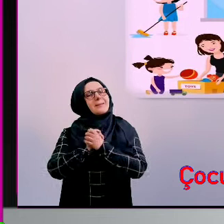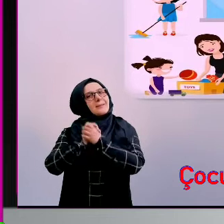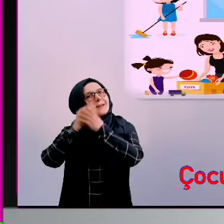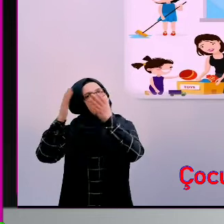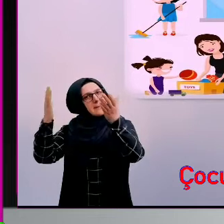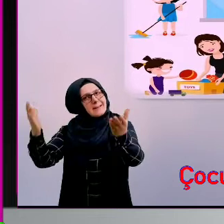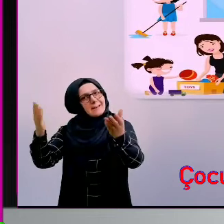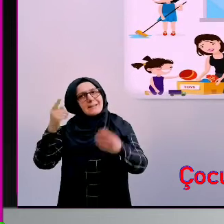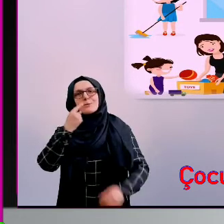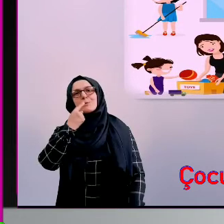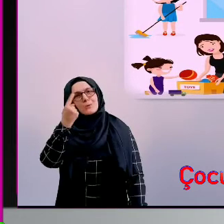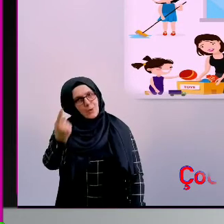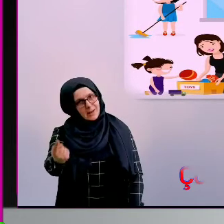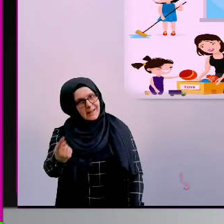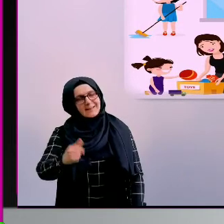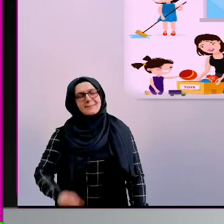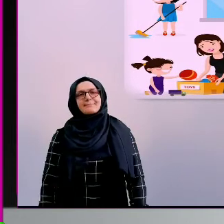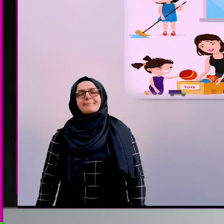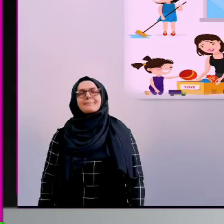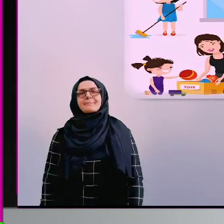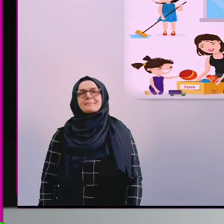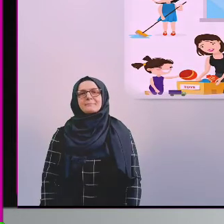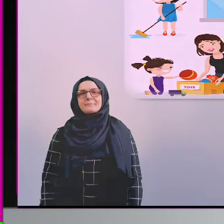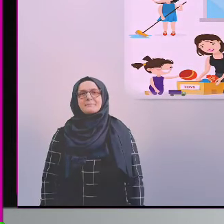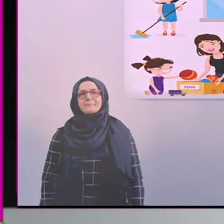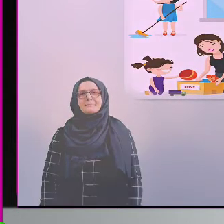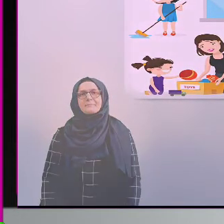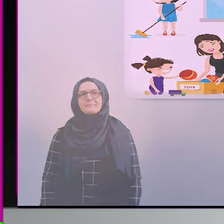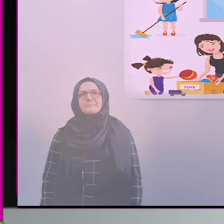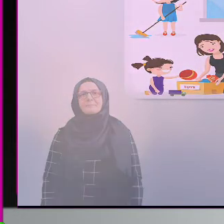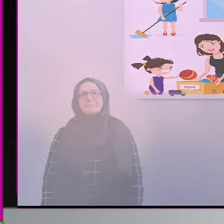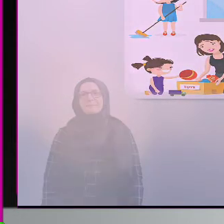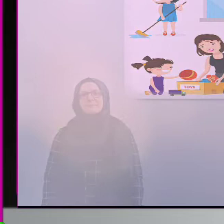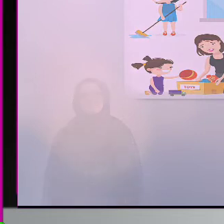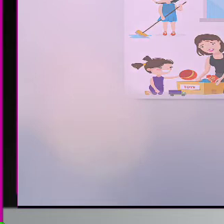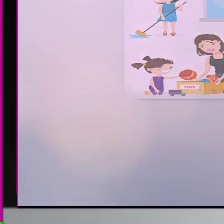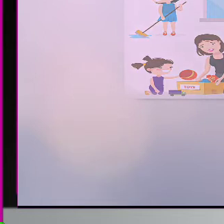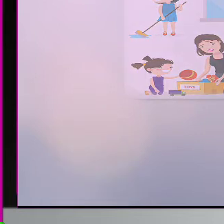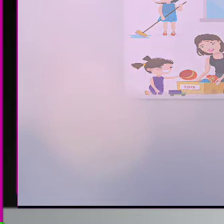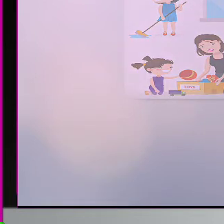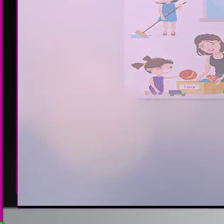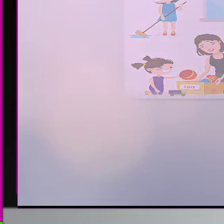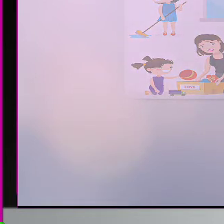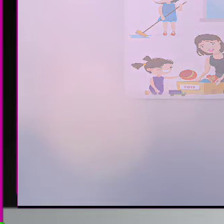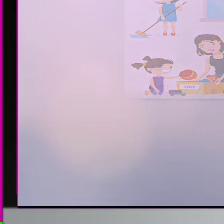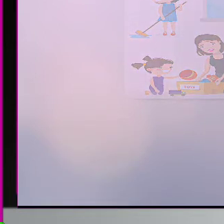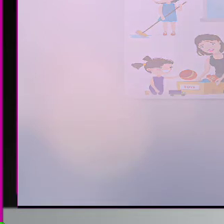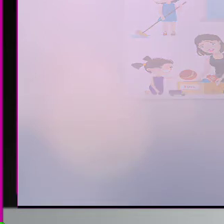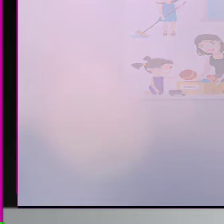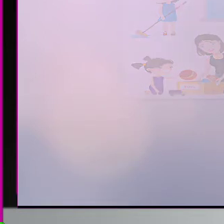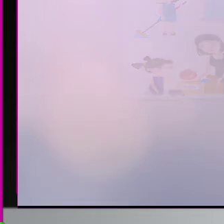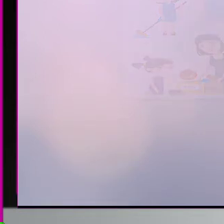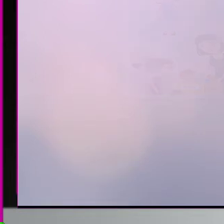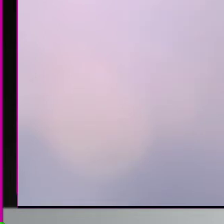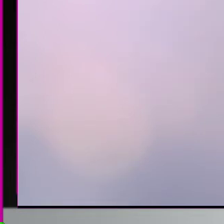ve düşünceli davranma, çaba, kararlılık ve fedakarlık gösterme gibi olumlu davranışlarını gördükçe onları